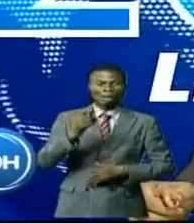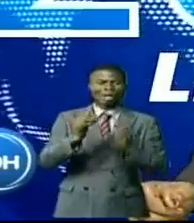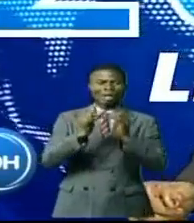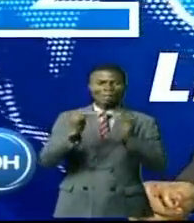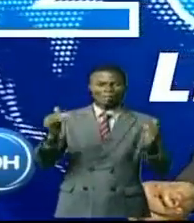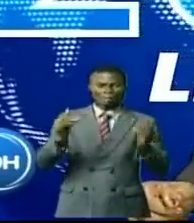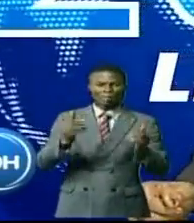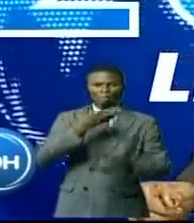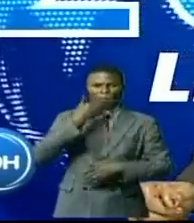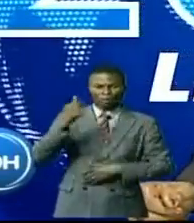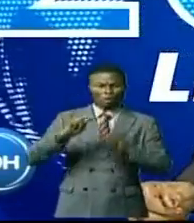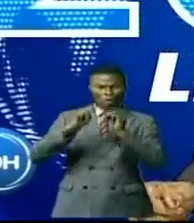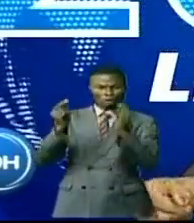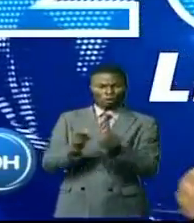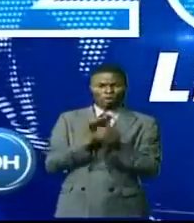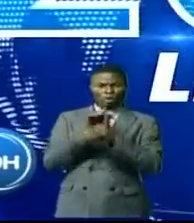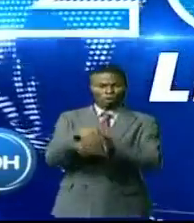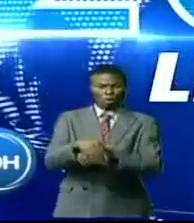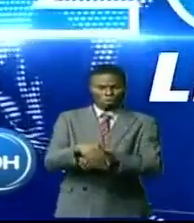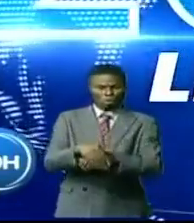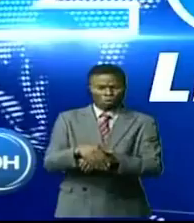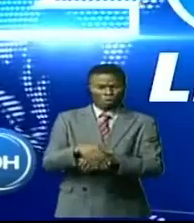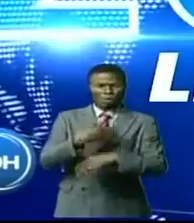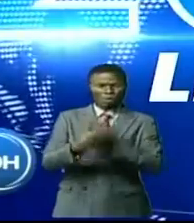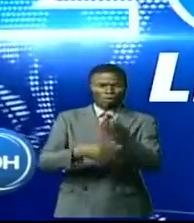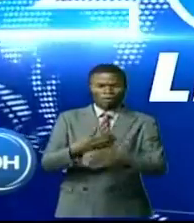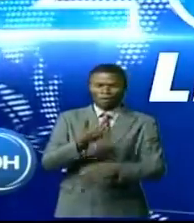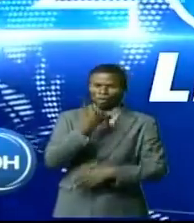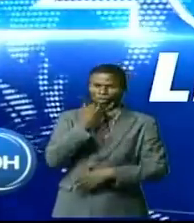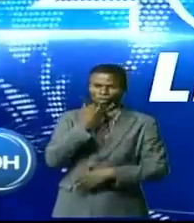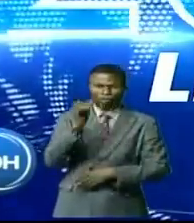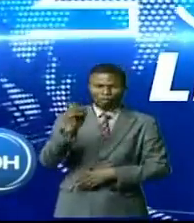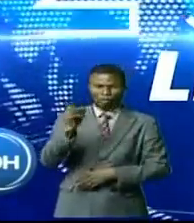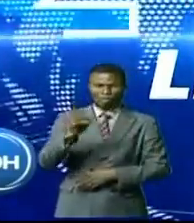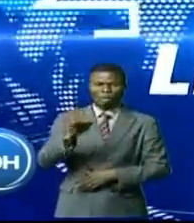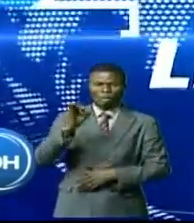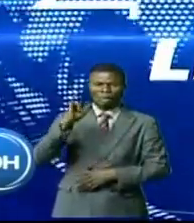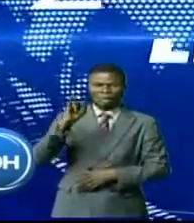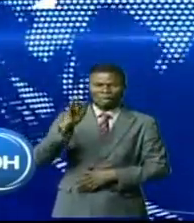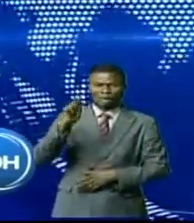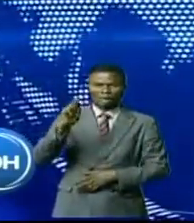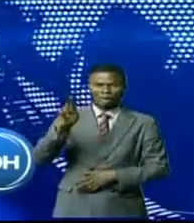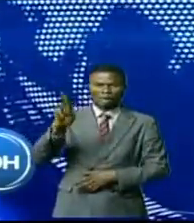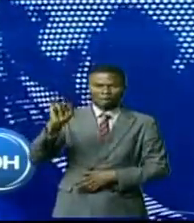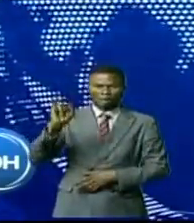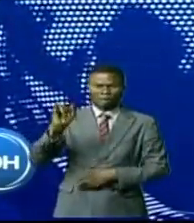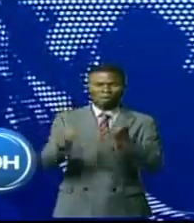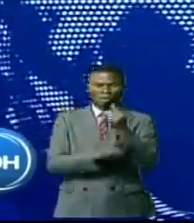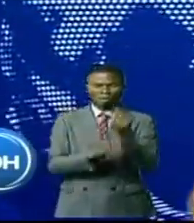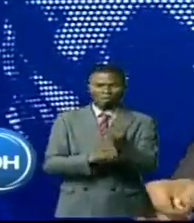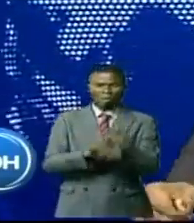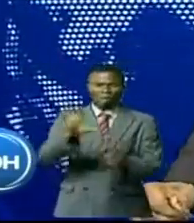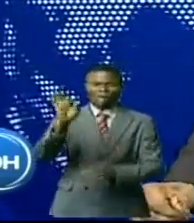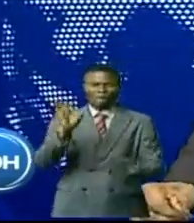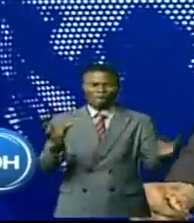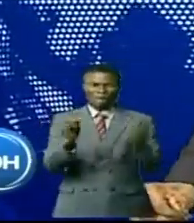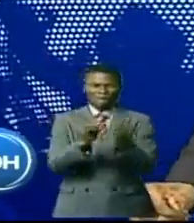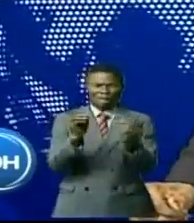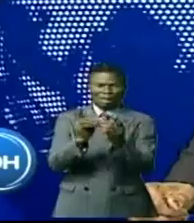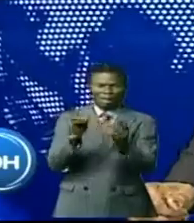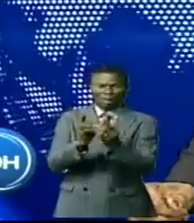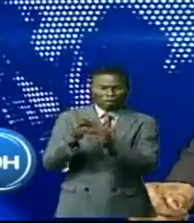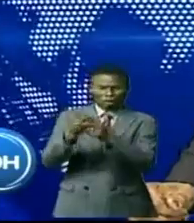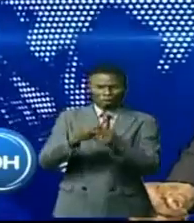ce groupe a pris l'engagement de ne plus commettre des exactions en Ituri. Des négociateurs vont être désignés pour faire le suivi